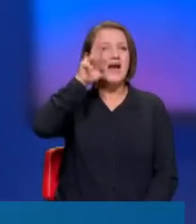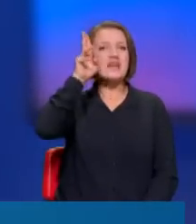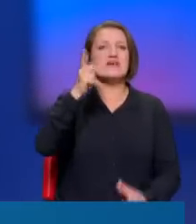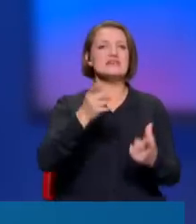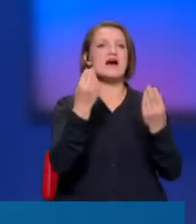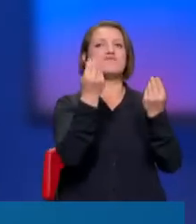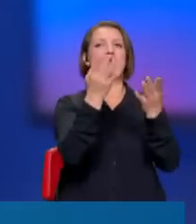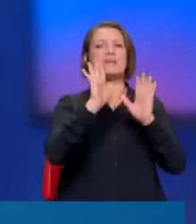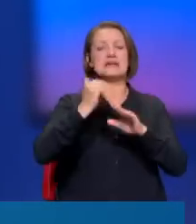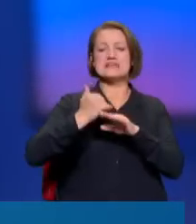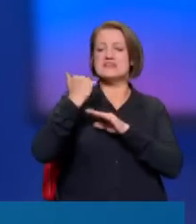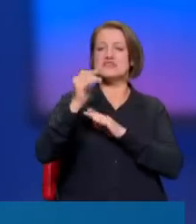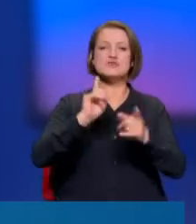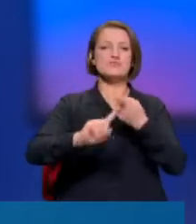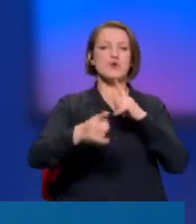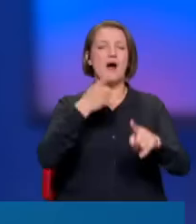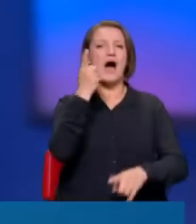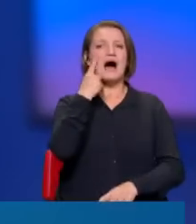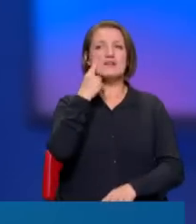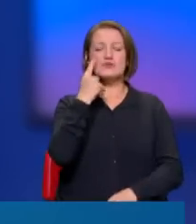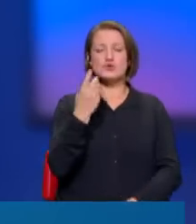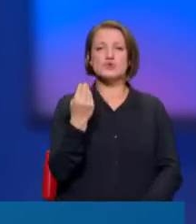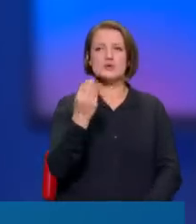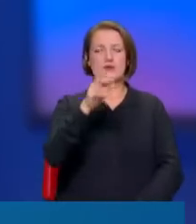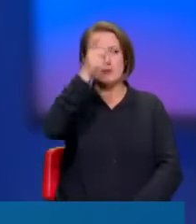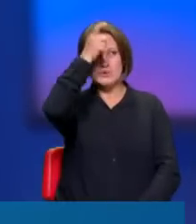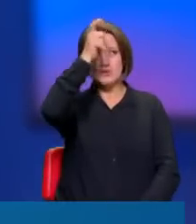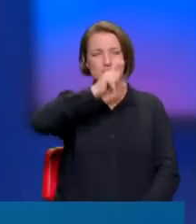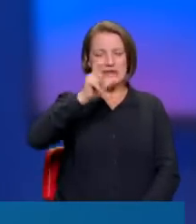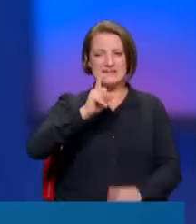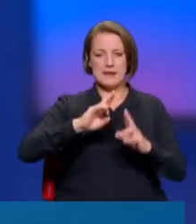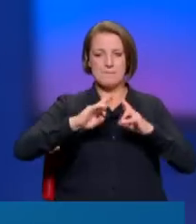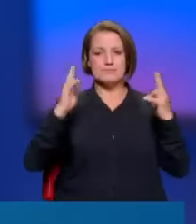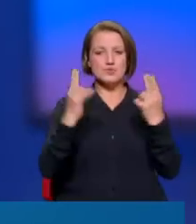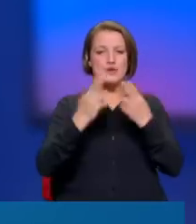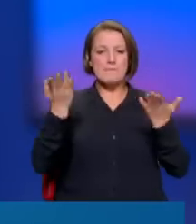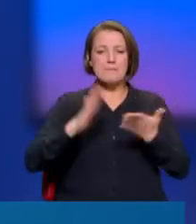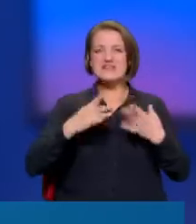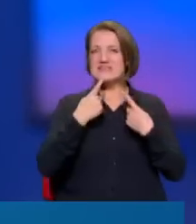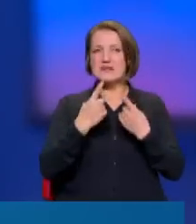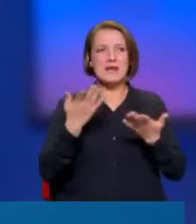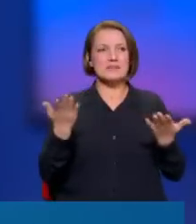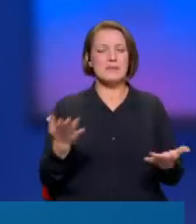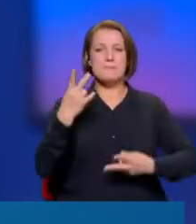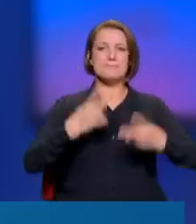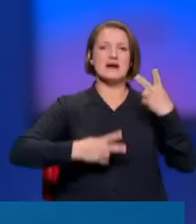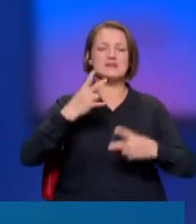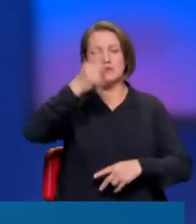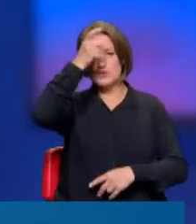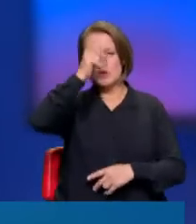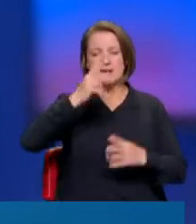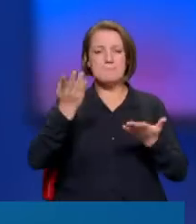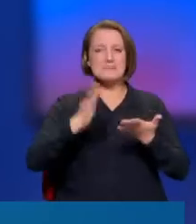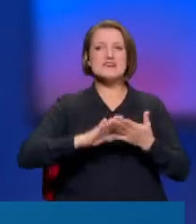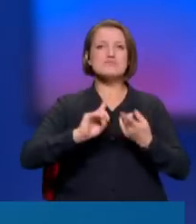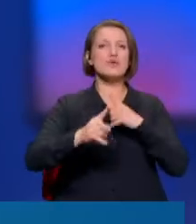vermez dış politika Atatürk'ün öne sürdüğü Yurtta barış dünyada barış nedir biliyor musunuz bazıları Yurtta barış dünyada